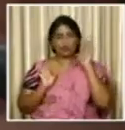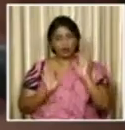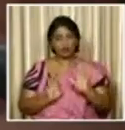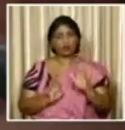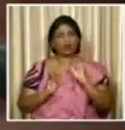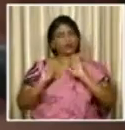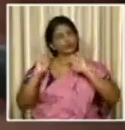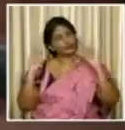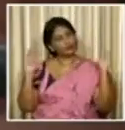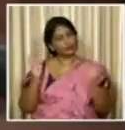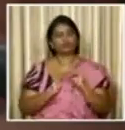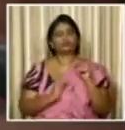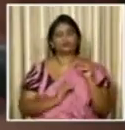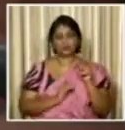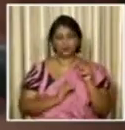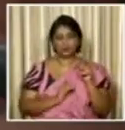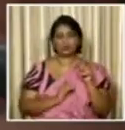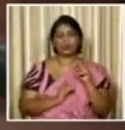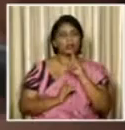avama washeen